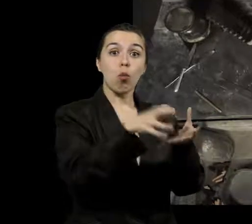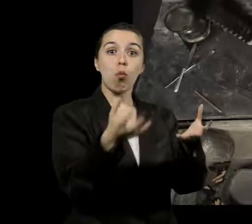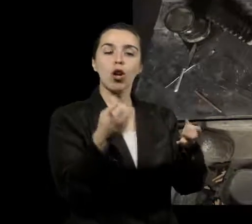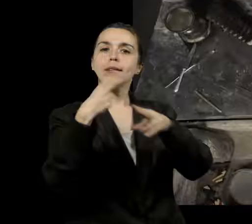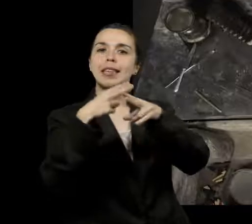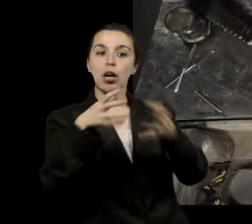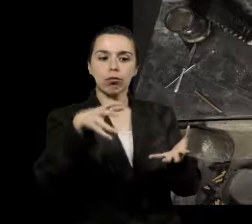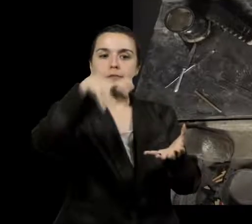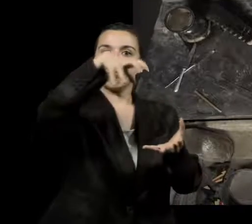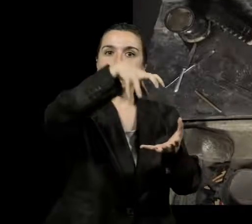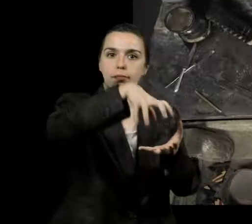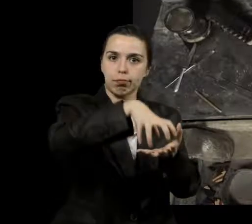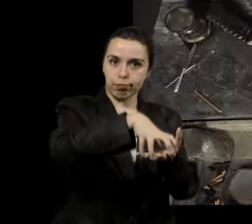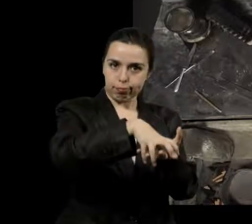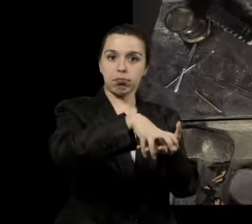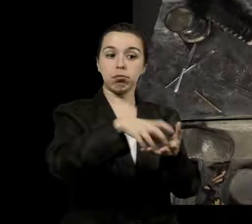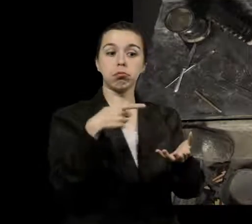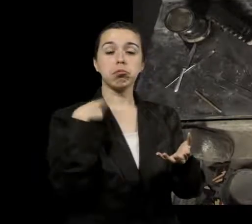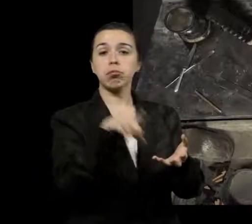Es posa la trepa a l'interior del motlle.